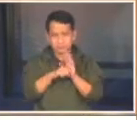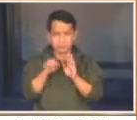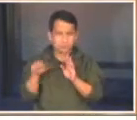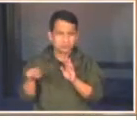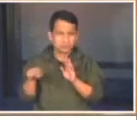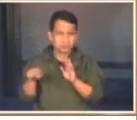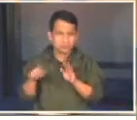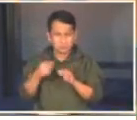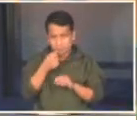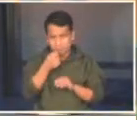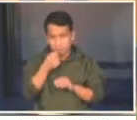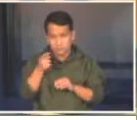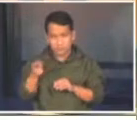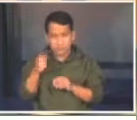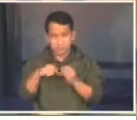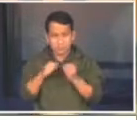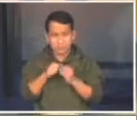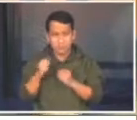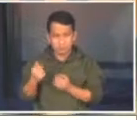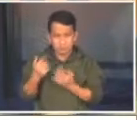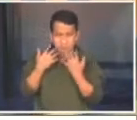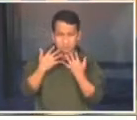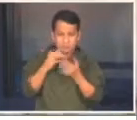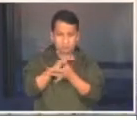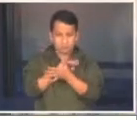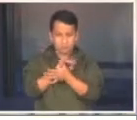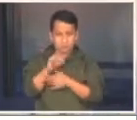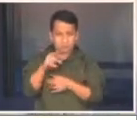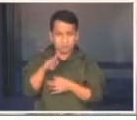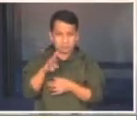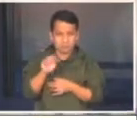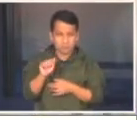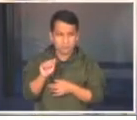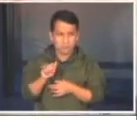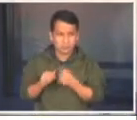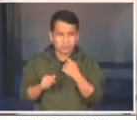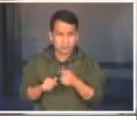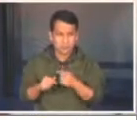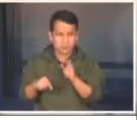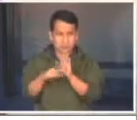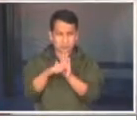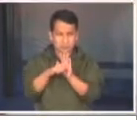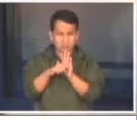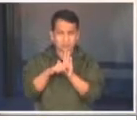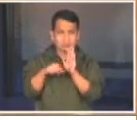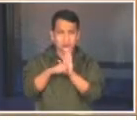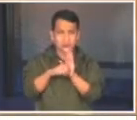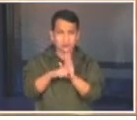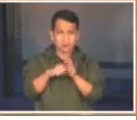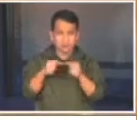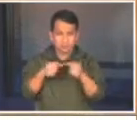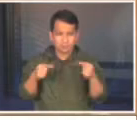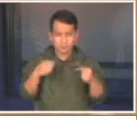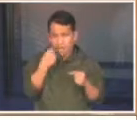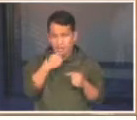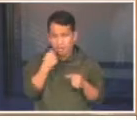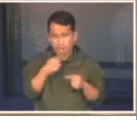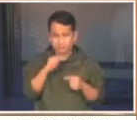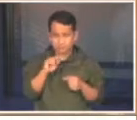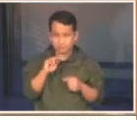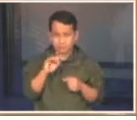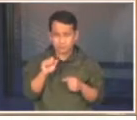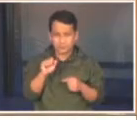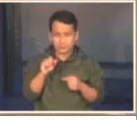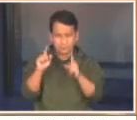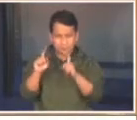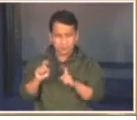PBA referee na hinihinalang dinapuan ng COVID-19 sa PBA Bubble matapos magnegatibo sa antigen testing.